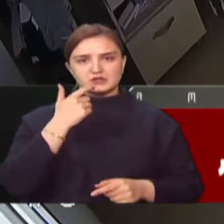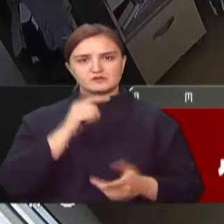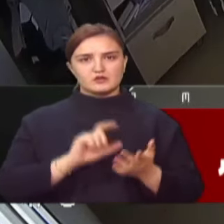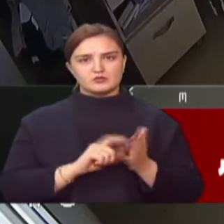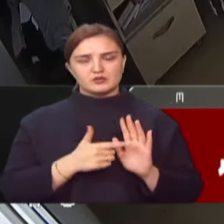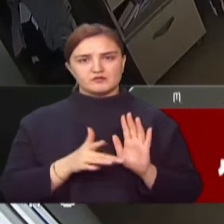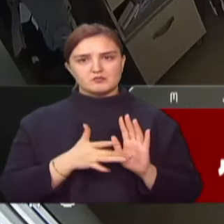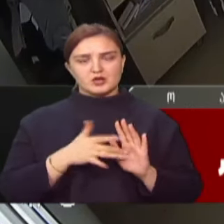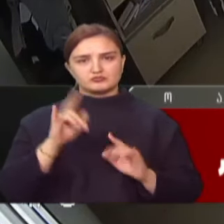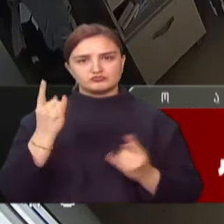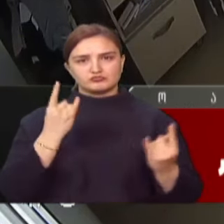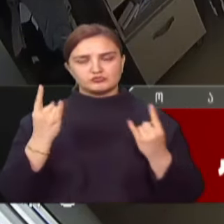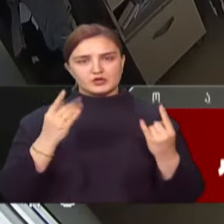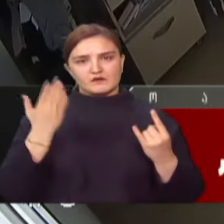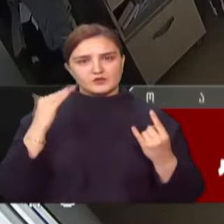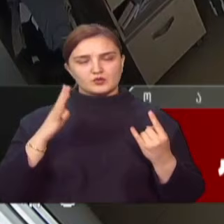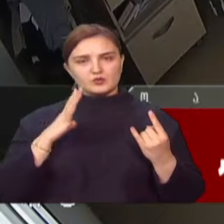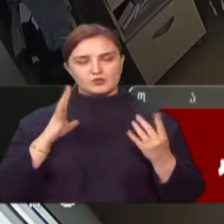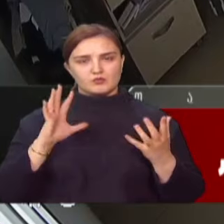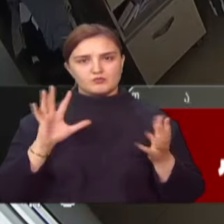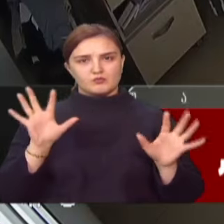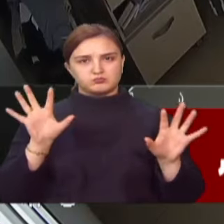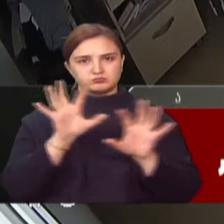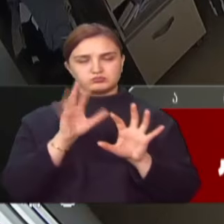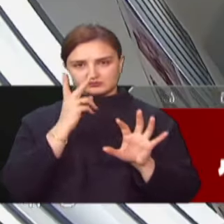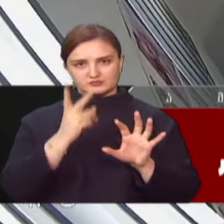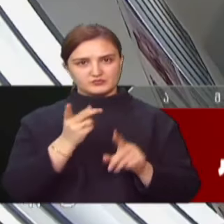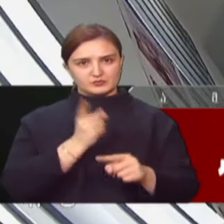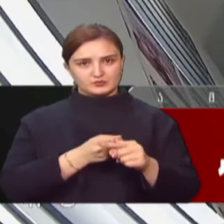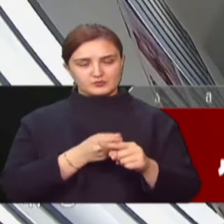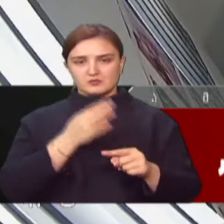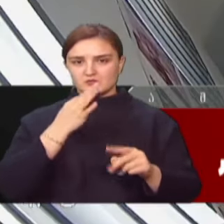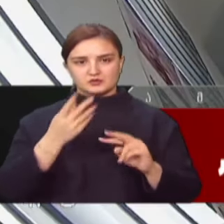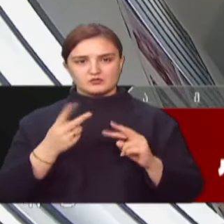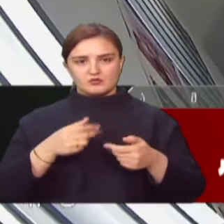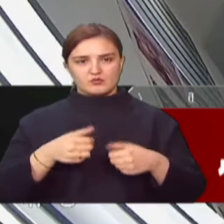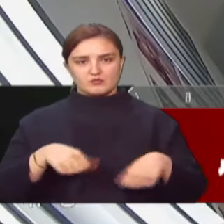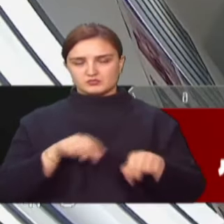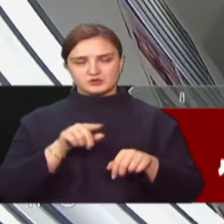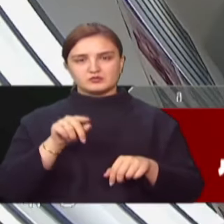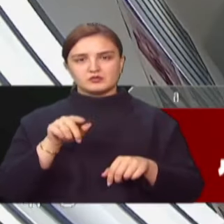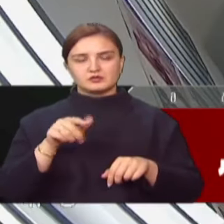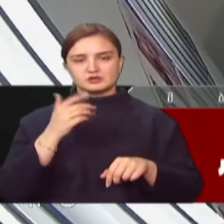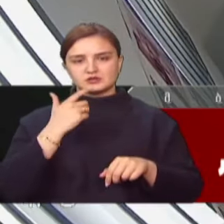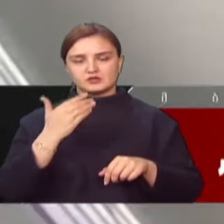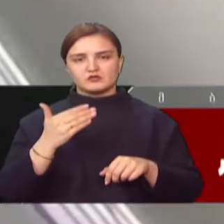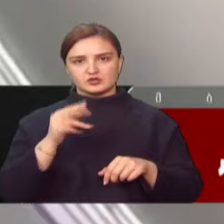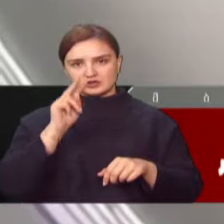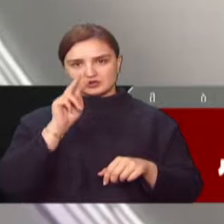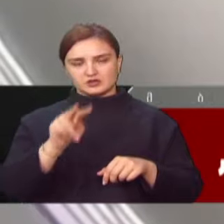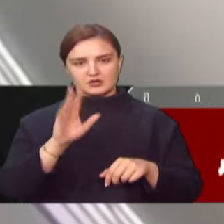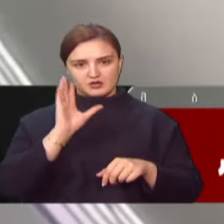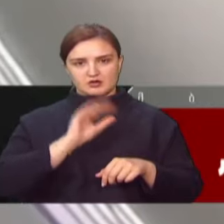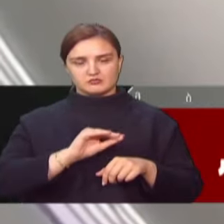Sotahis Panžrebi, Tavidan Daburulijo, Tumse Comitetis Vizitis Šemde, Kesmotsem მულობა შეიცვალა და მსჯავრდებულ ექსპრეზიდენტს გარე ხედვის